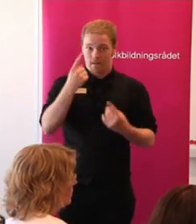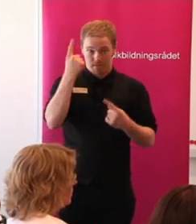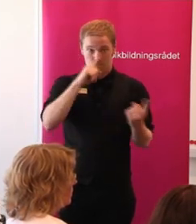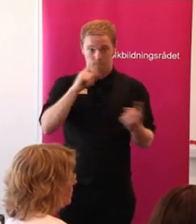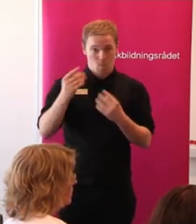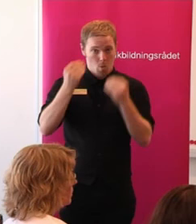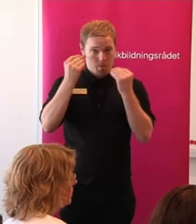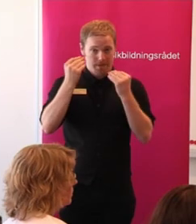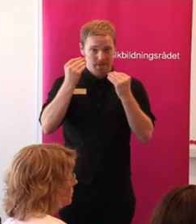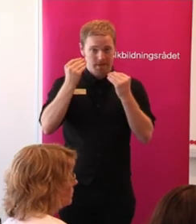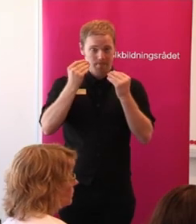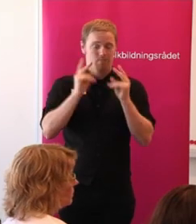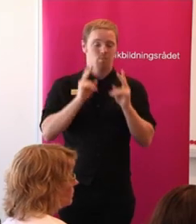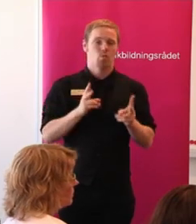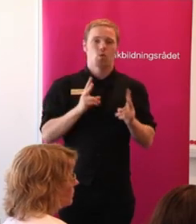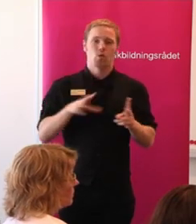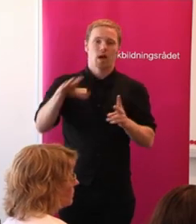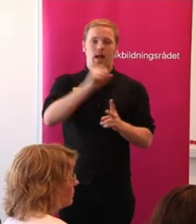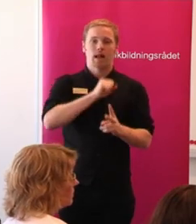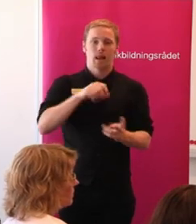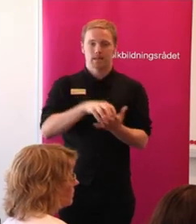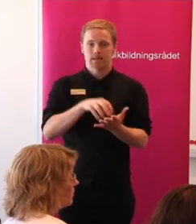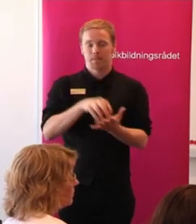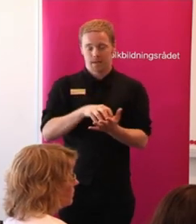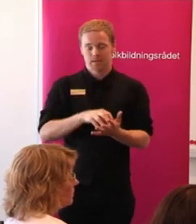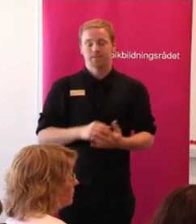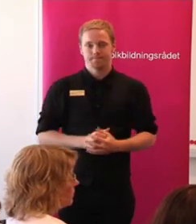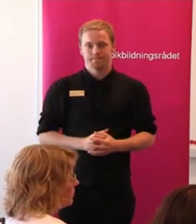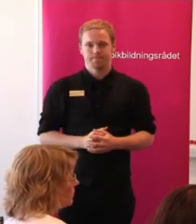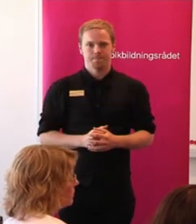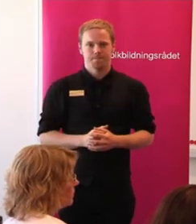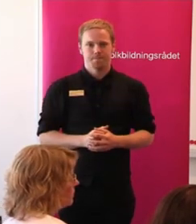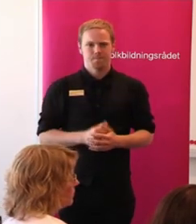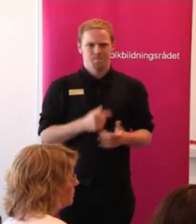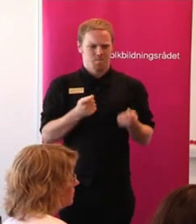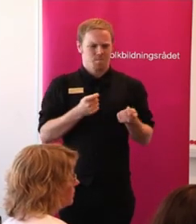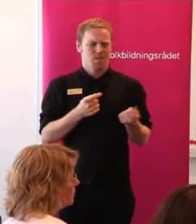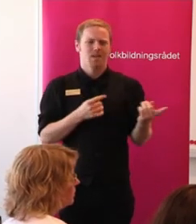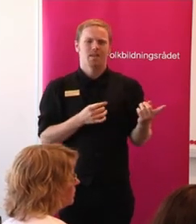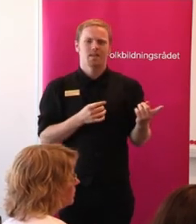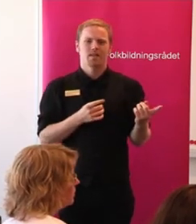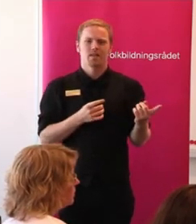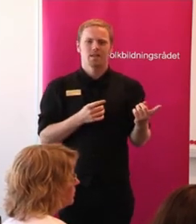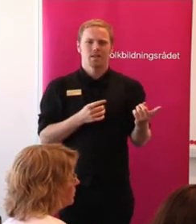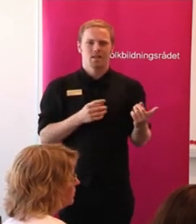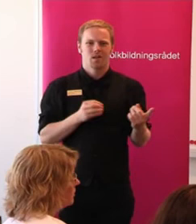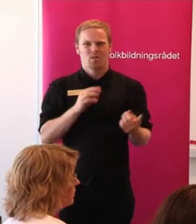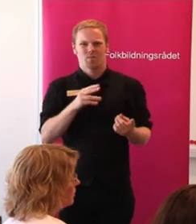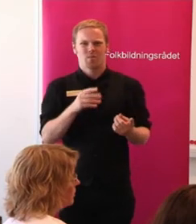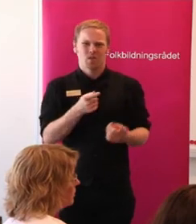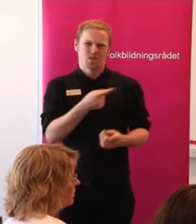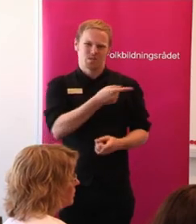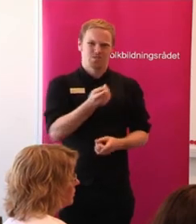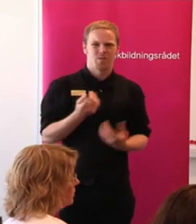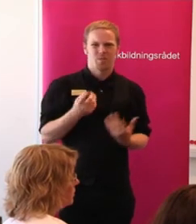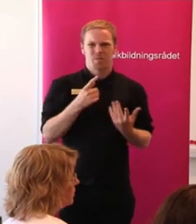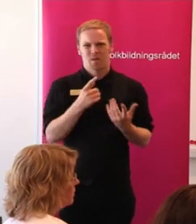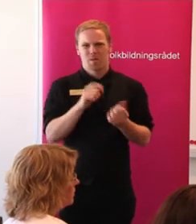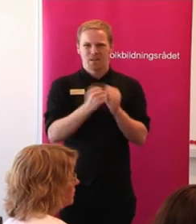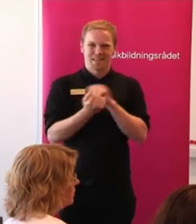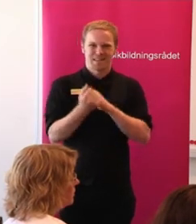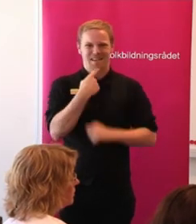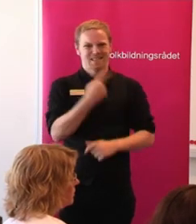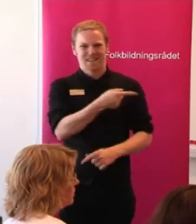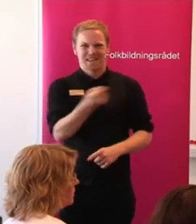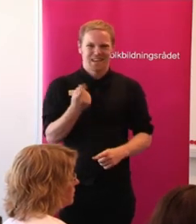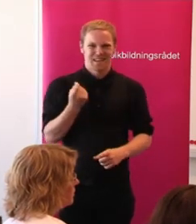och för hela samhället som sådant. Det här som ni ändå får så här, ni är lite mesiga, ni berättar inte vad ni gör, ingen vet, ni